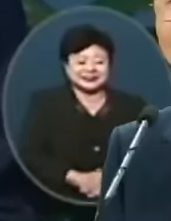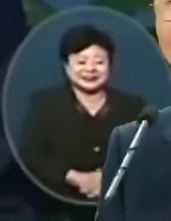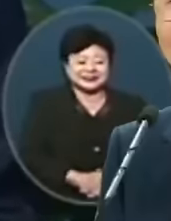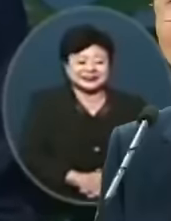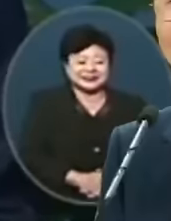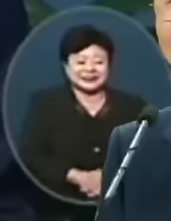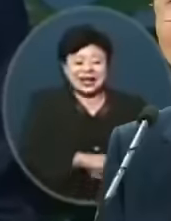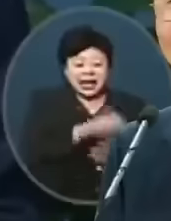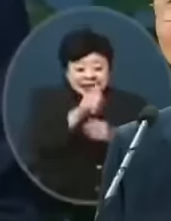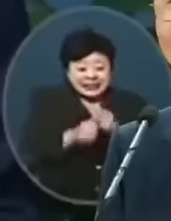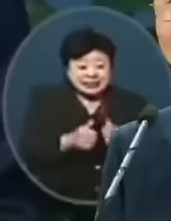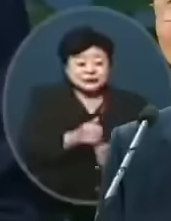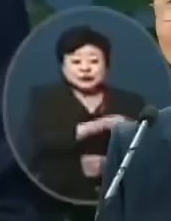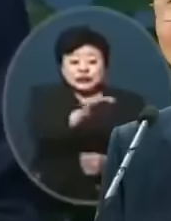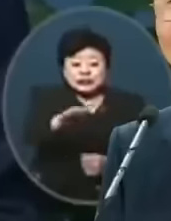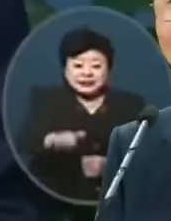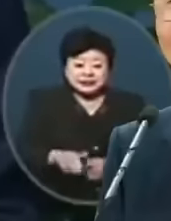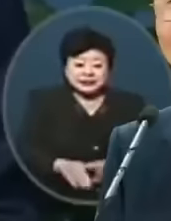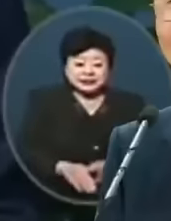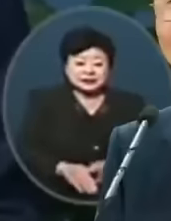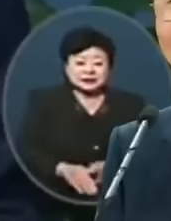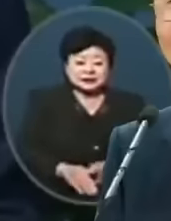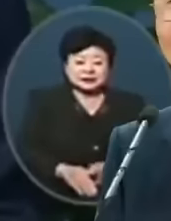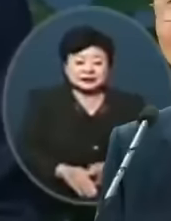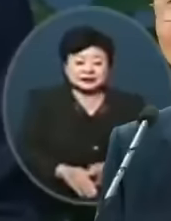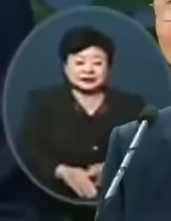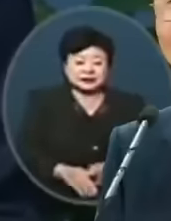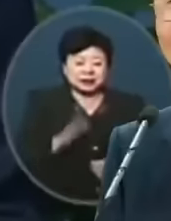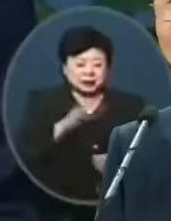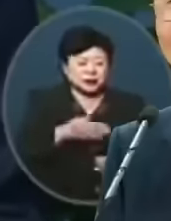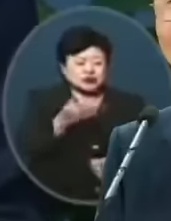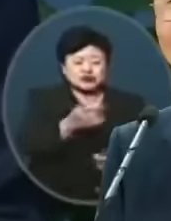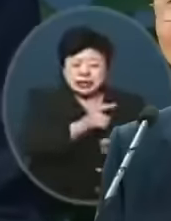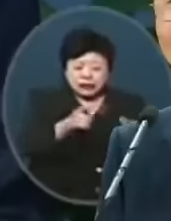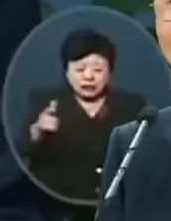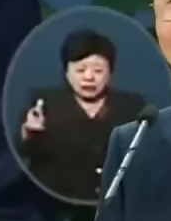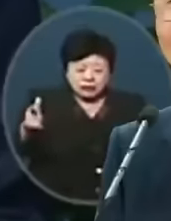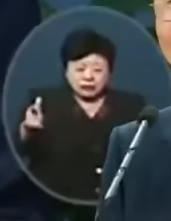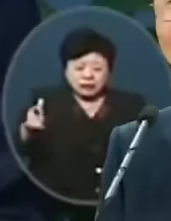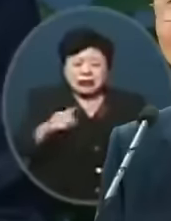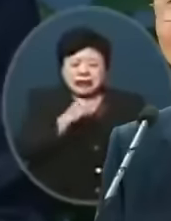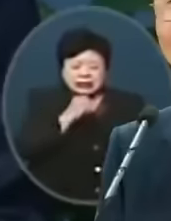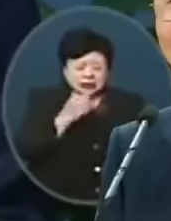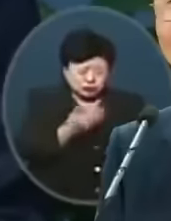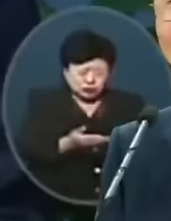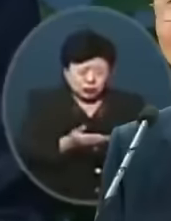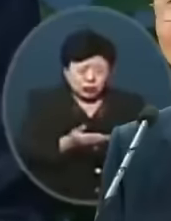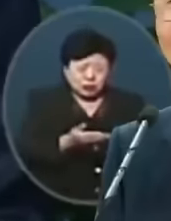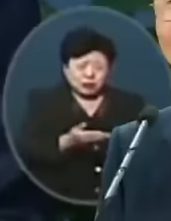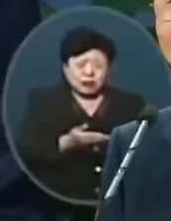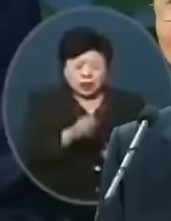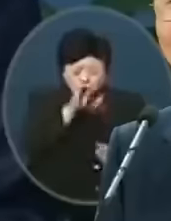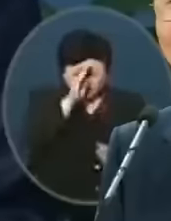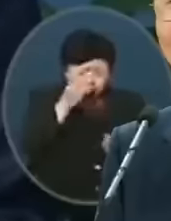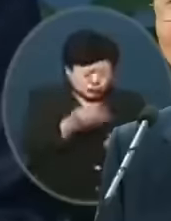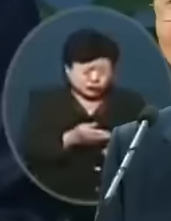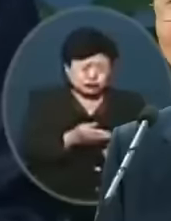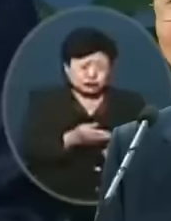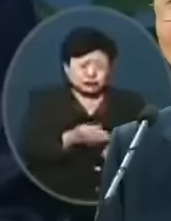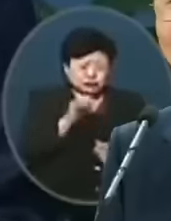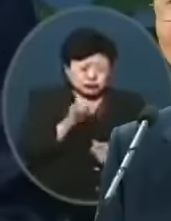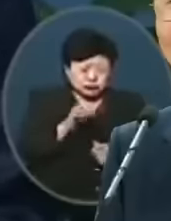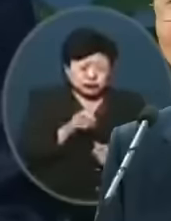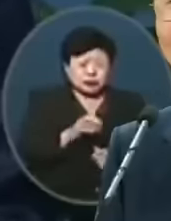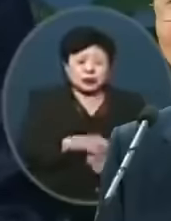하나님은 우리를 못되게 하시고 가난하게 만드시고 병들게 만드시고